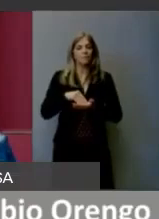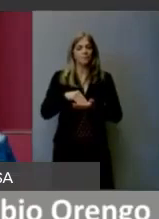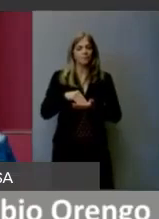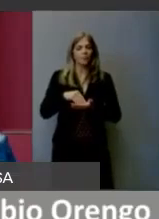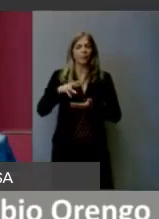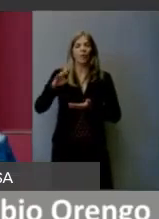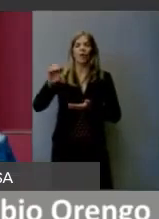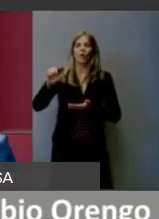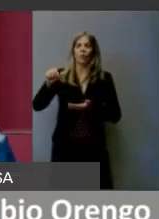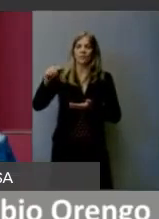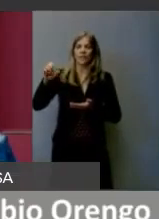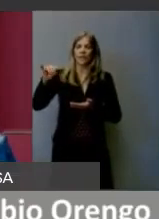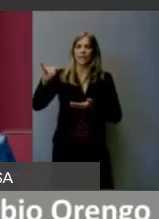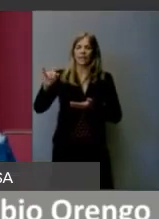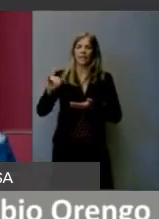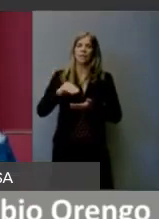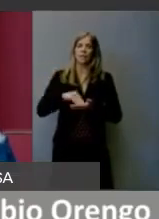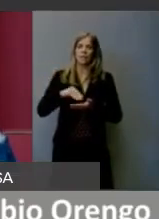Rossetti,